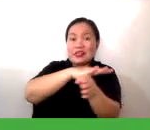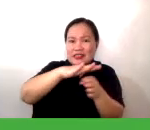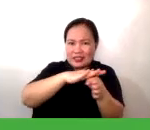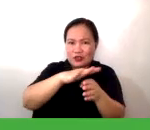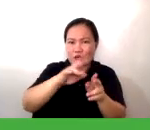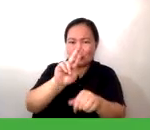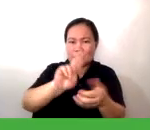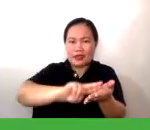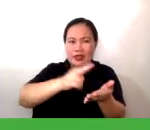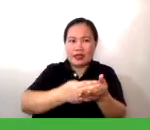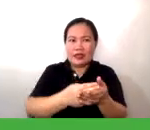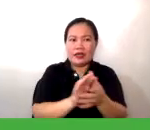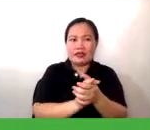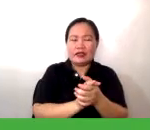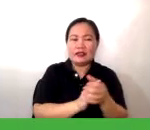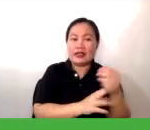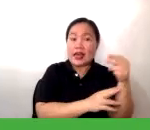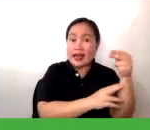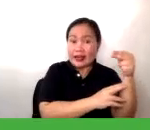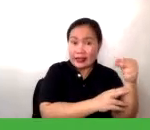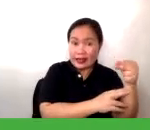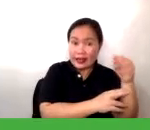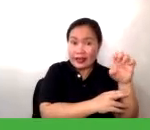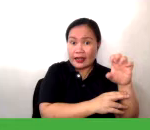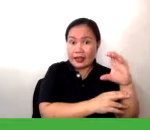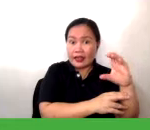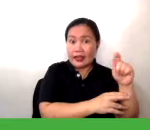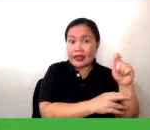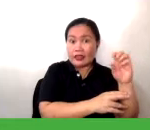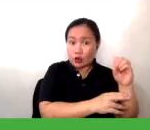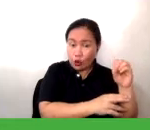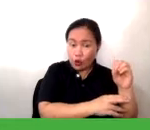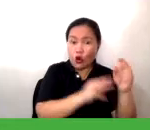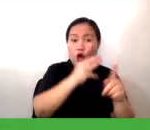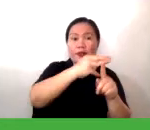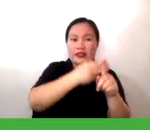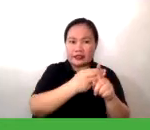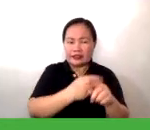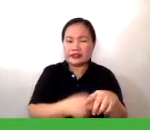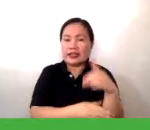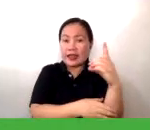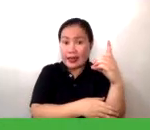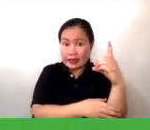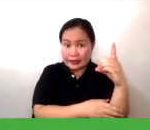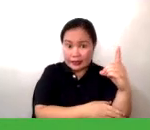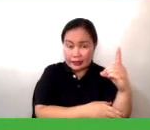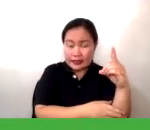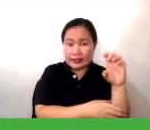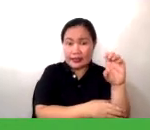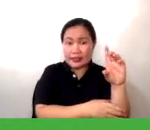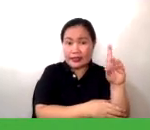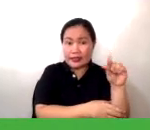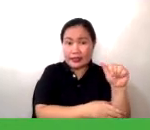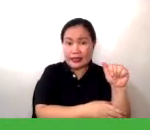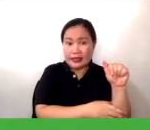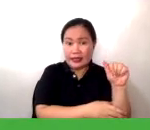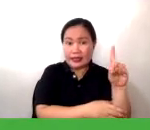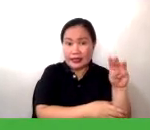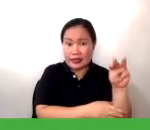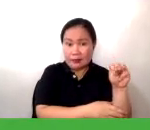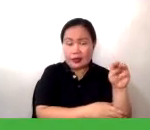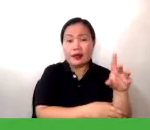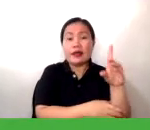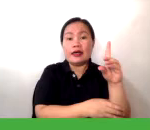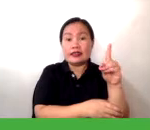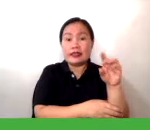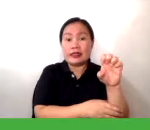then hectometer. H and then M. And then DAM, decameter. So deca